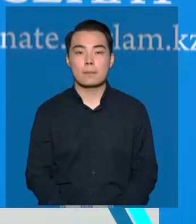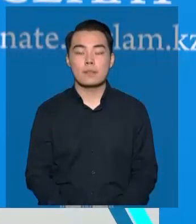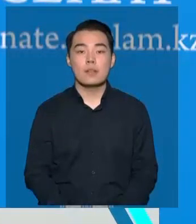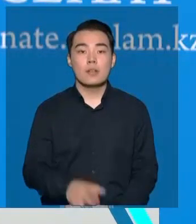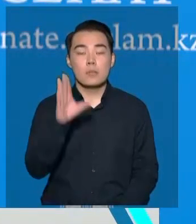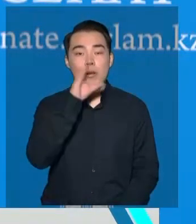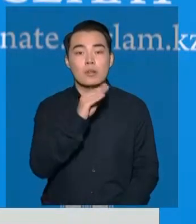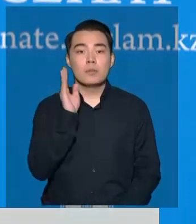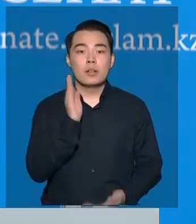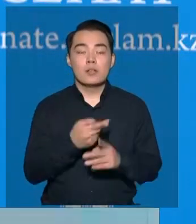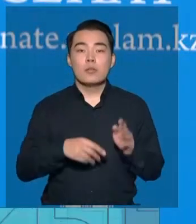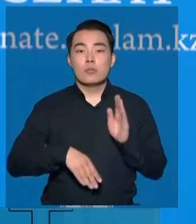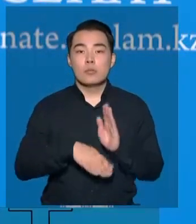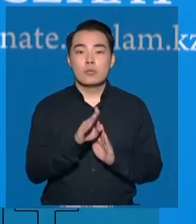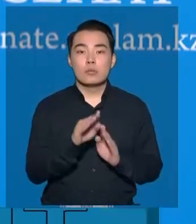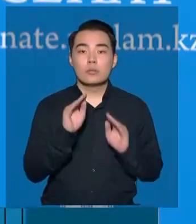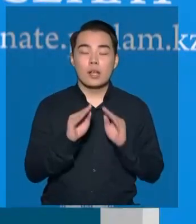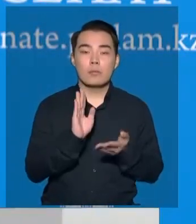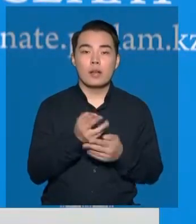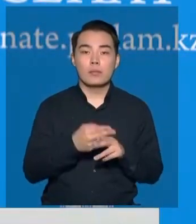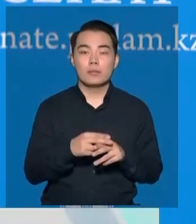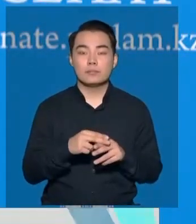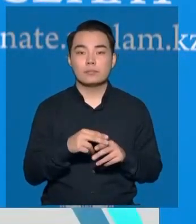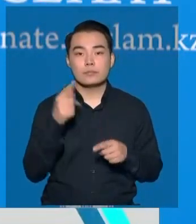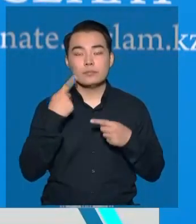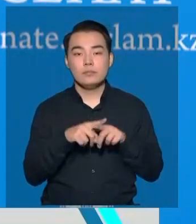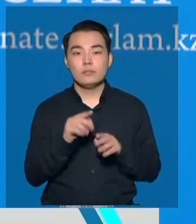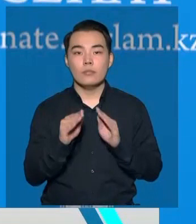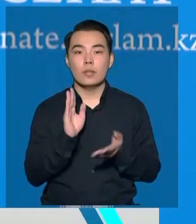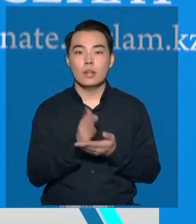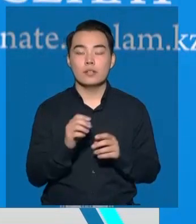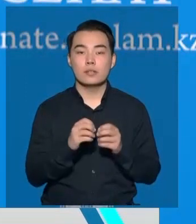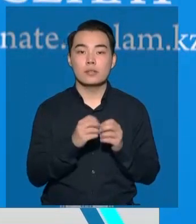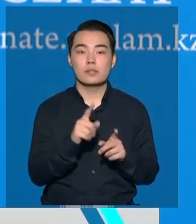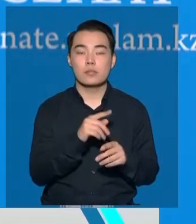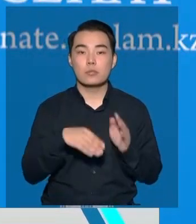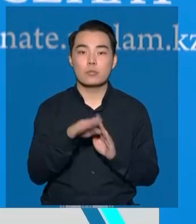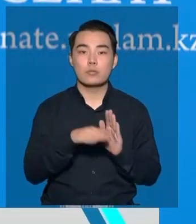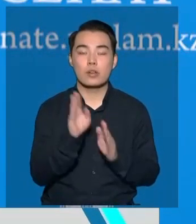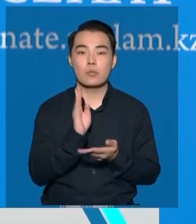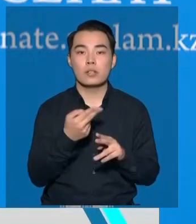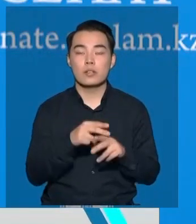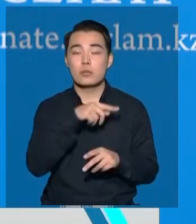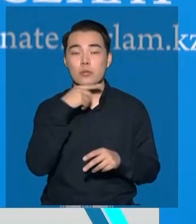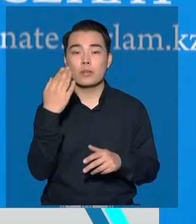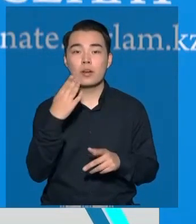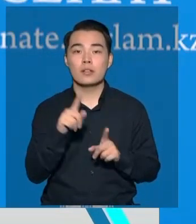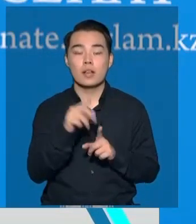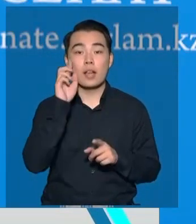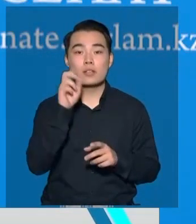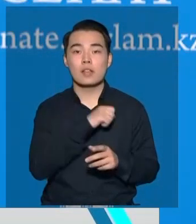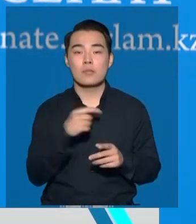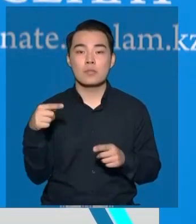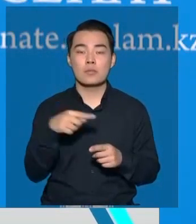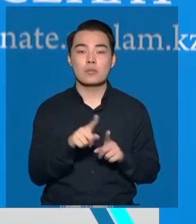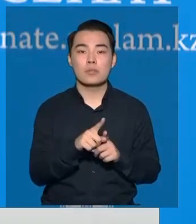Скорее всего, идет оптимизация излишних структур. Артық құрылымдарды оңтайландыру жүріп жатыр. Біздің Ресей Федерациясымен қарым-қатынасымыз